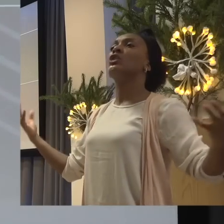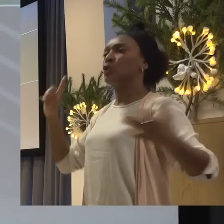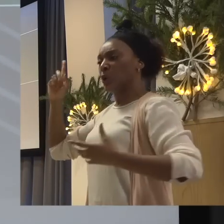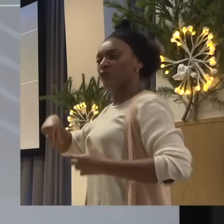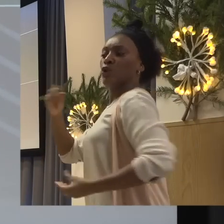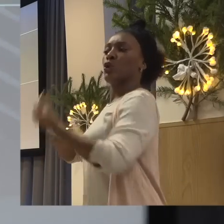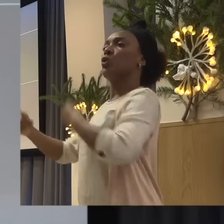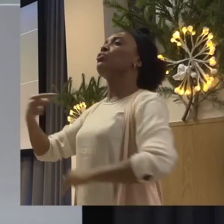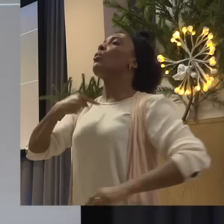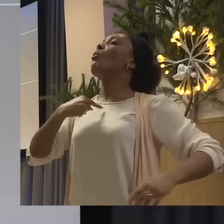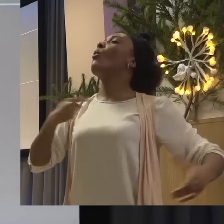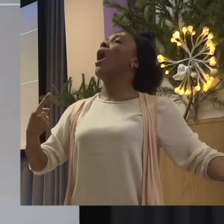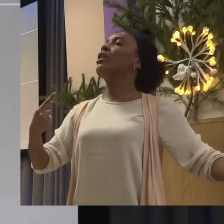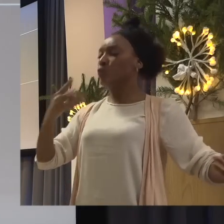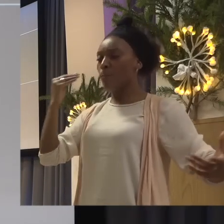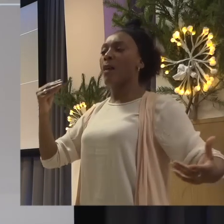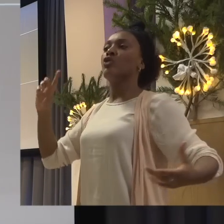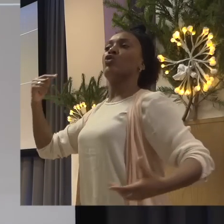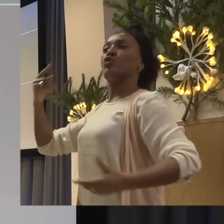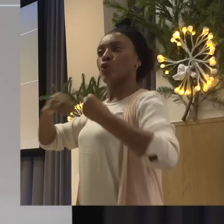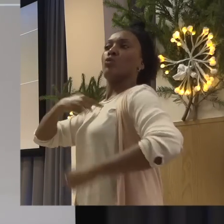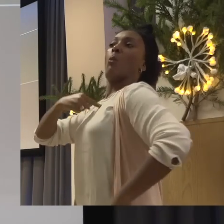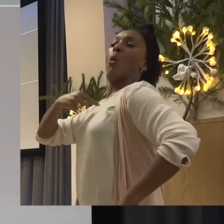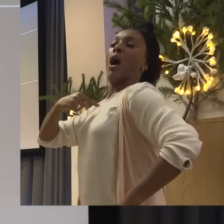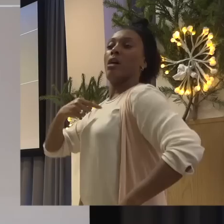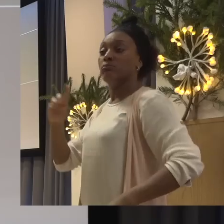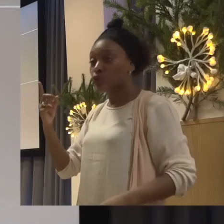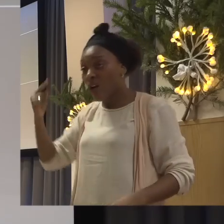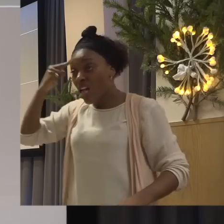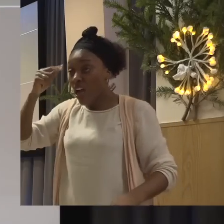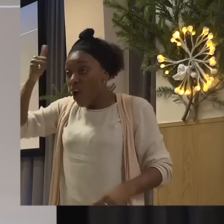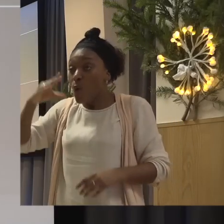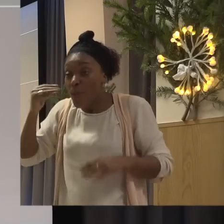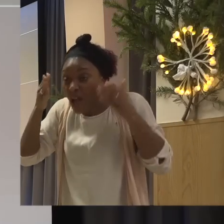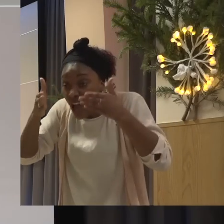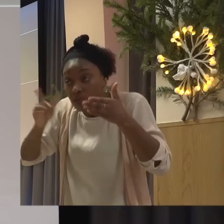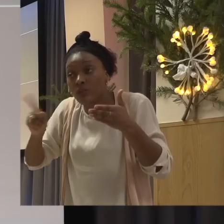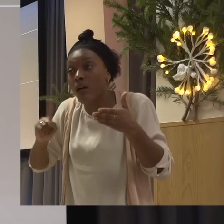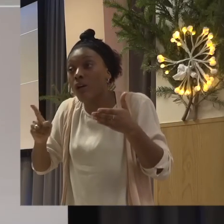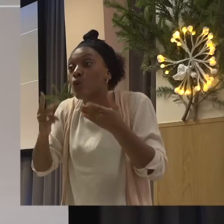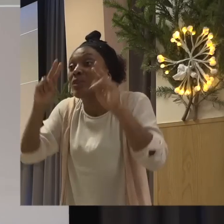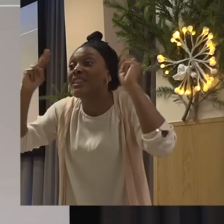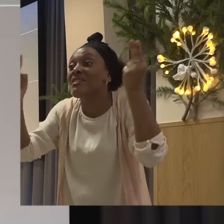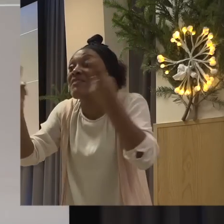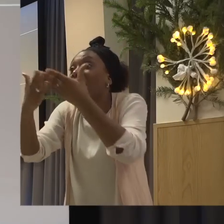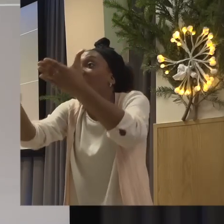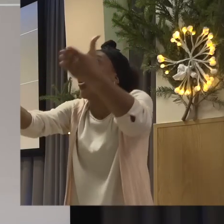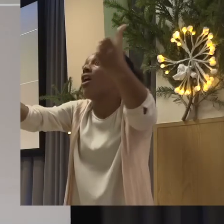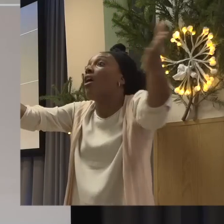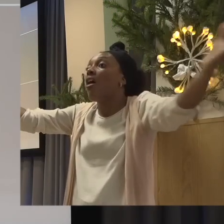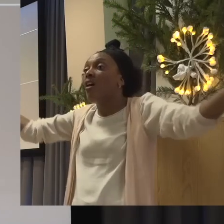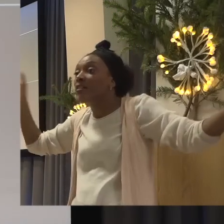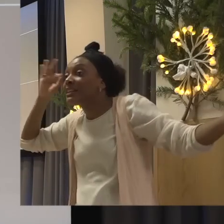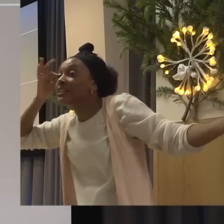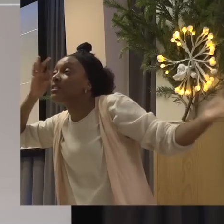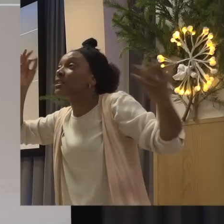de ce que Dieu fait. Je ne suis pas le centre des intérêts de Dieu. Je ne suis qu'un élément dans l'univers. Bien sûr, l'homme, le